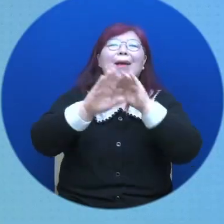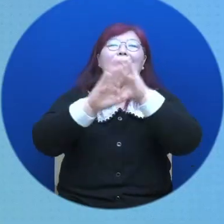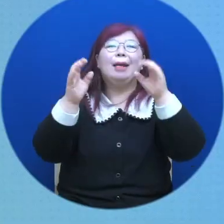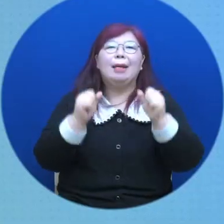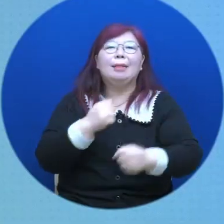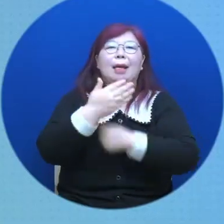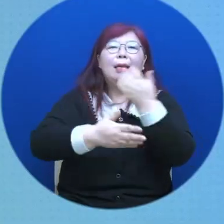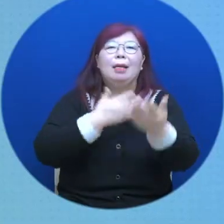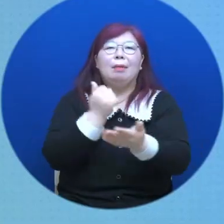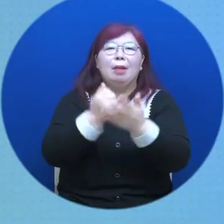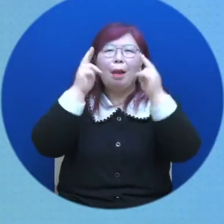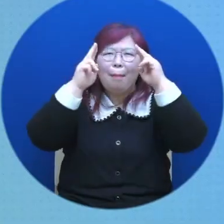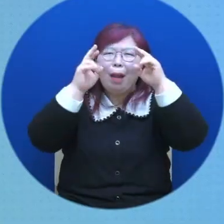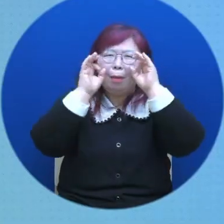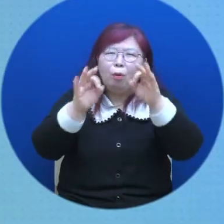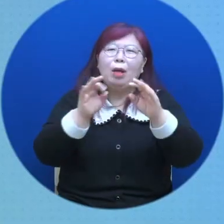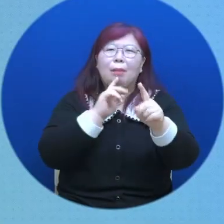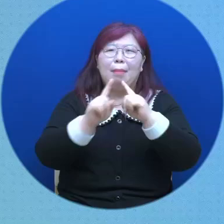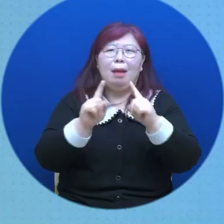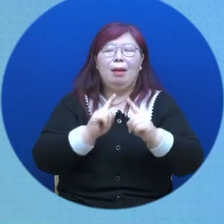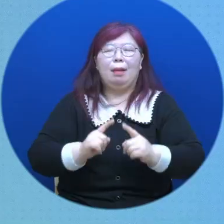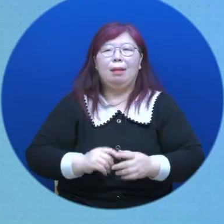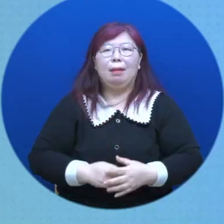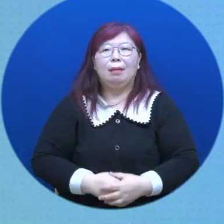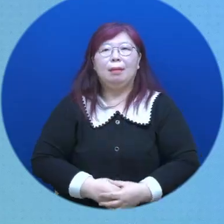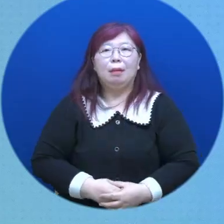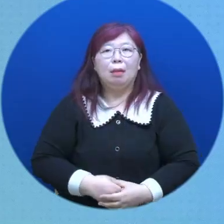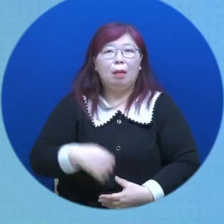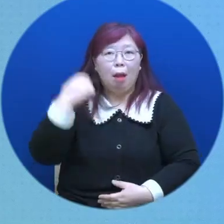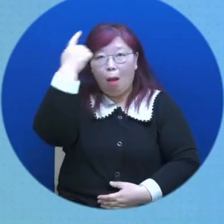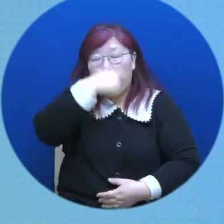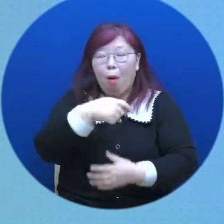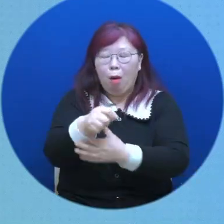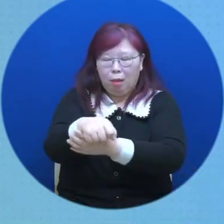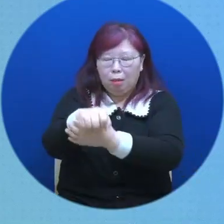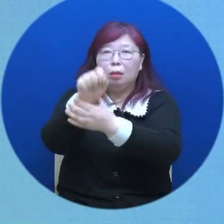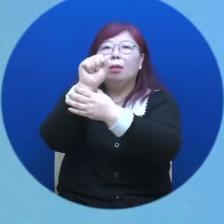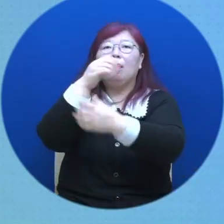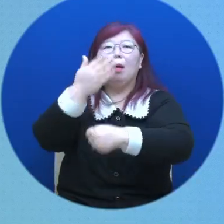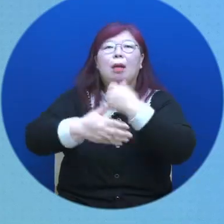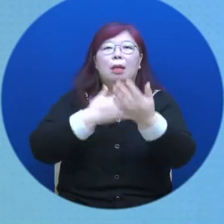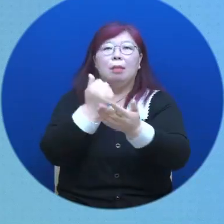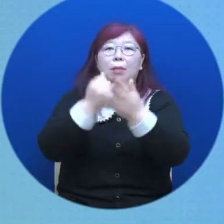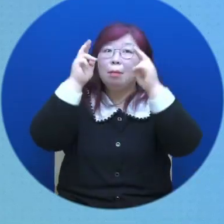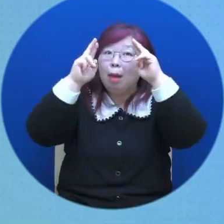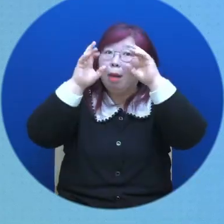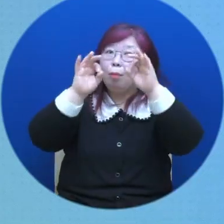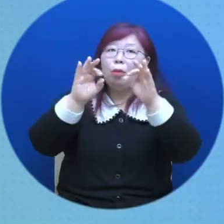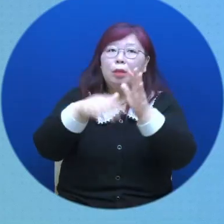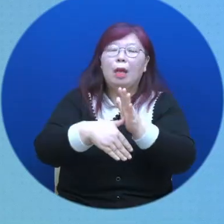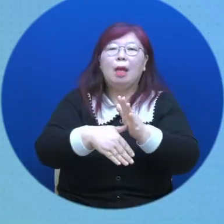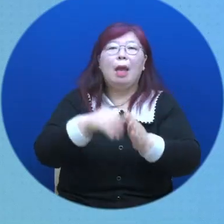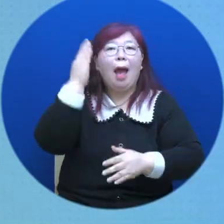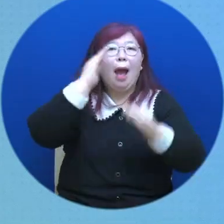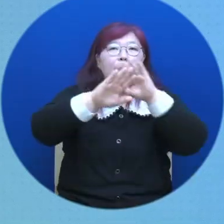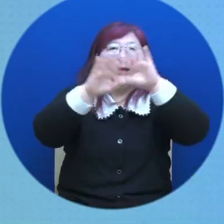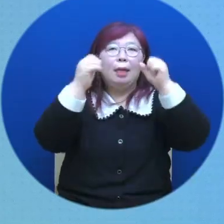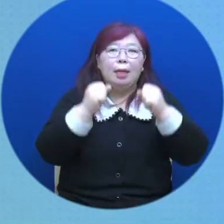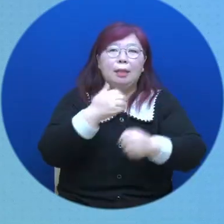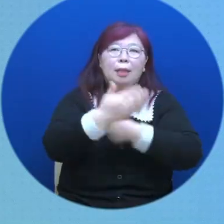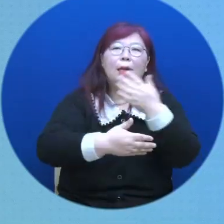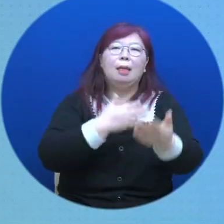하나님을 바라보라는 말씀인 거죠. 머리를 들어 하늘에 계신 하나님을 바라볼 때 하늘에 계신